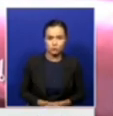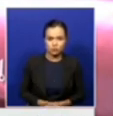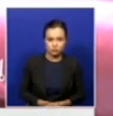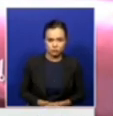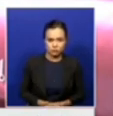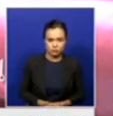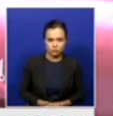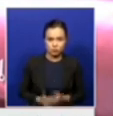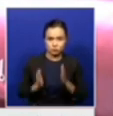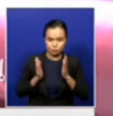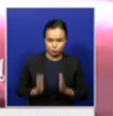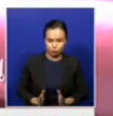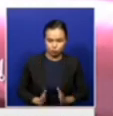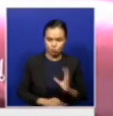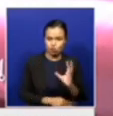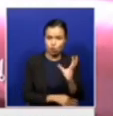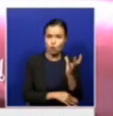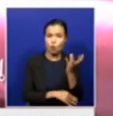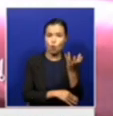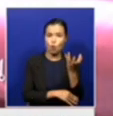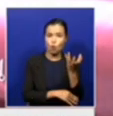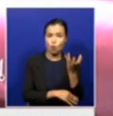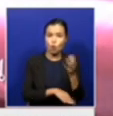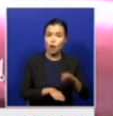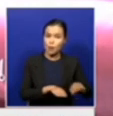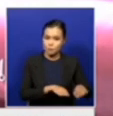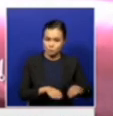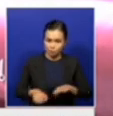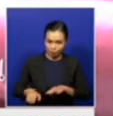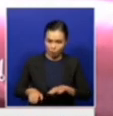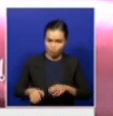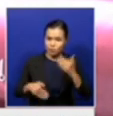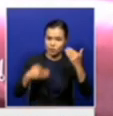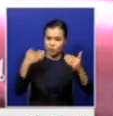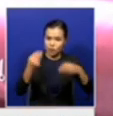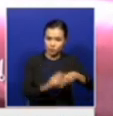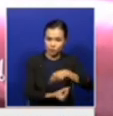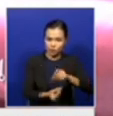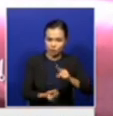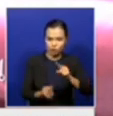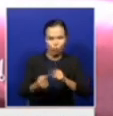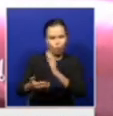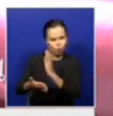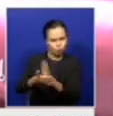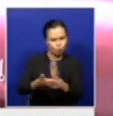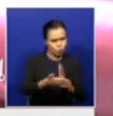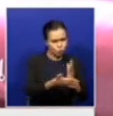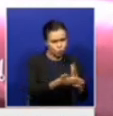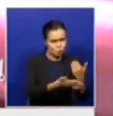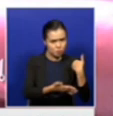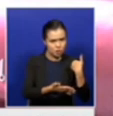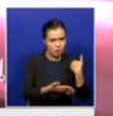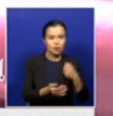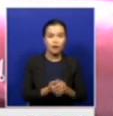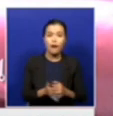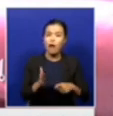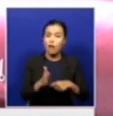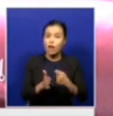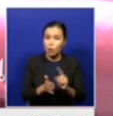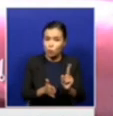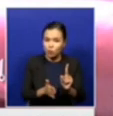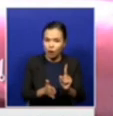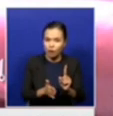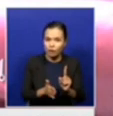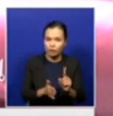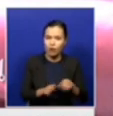นุษย์ทั้งโลกเนี่ยนะครับเขาพร้อมใจกันหยุดกิจกรรมทางเศรษฐกิจสาเหตุแน่นอนครับที่เข